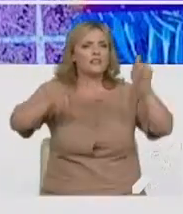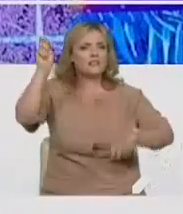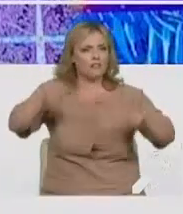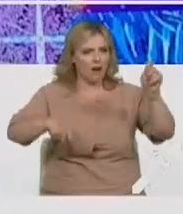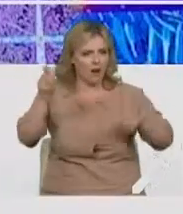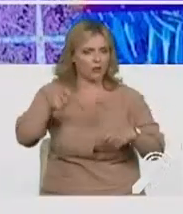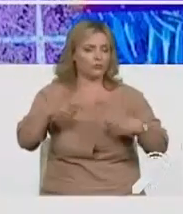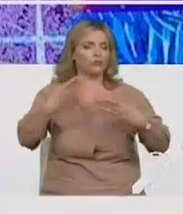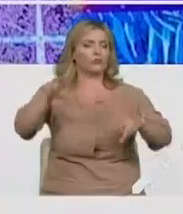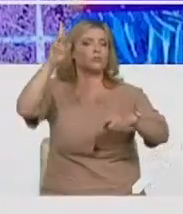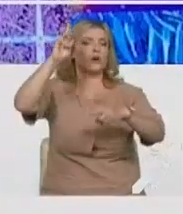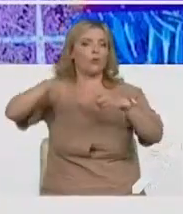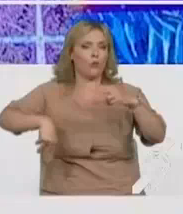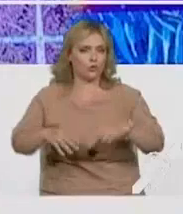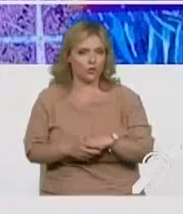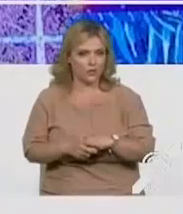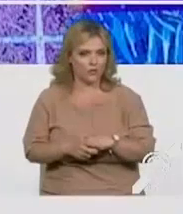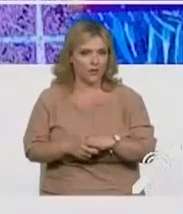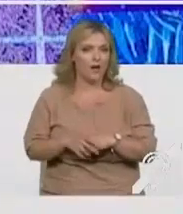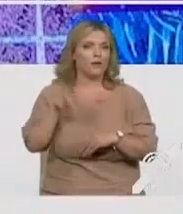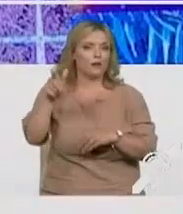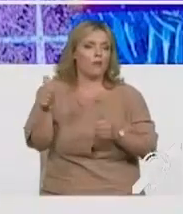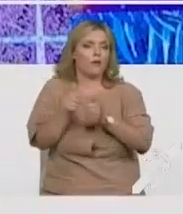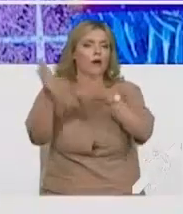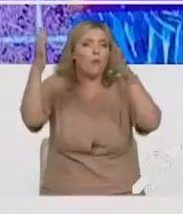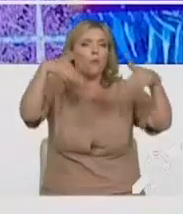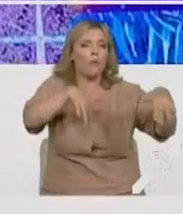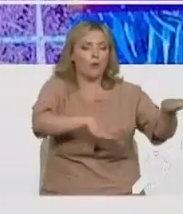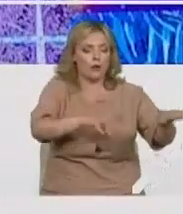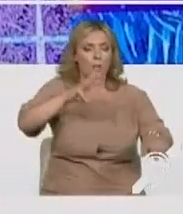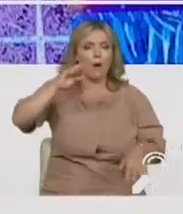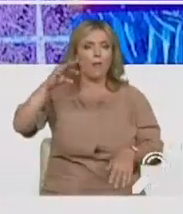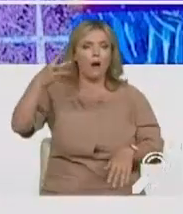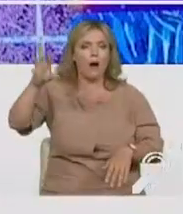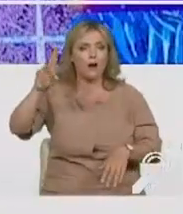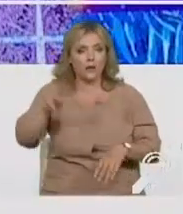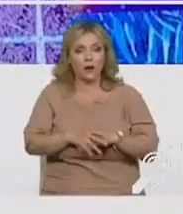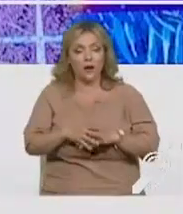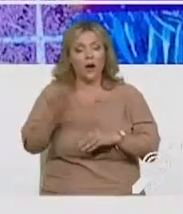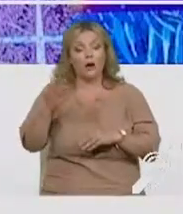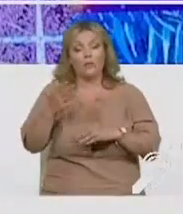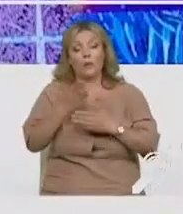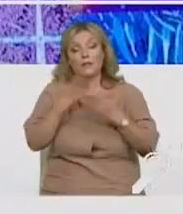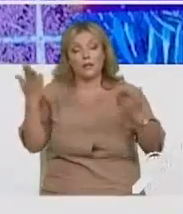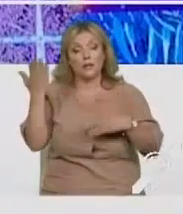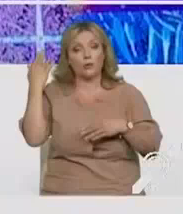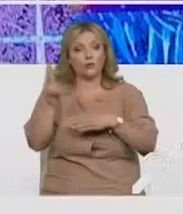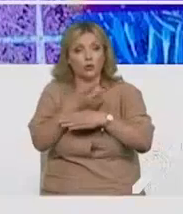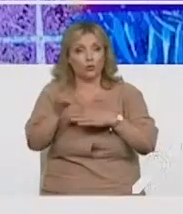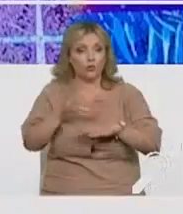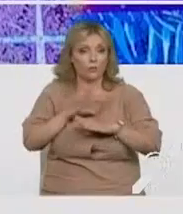final. Tărâmul de poveste creat pe plaja modernă din stațiunea Mamaia a găzduit noaptea trecută nume mari ale